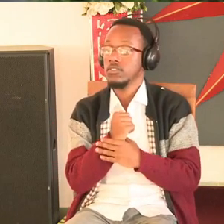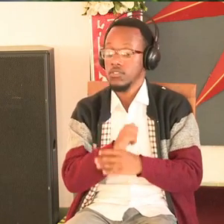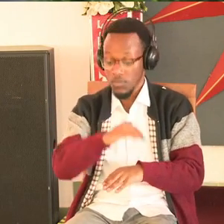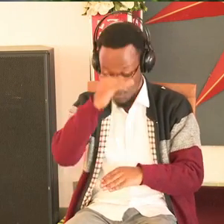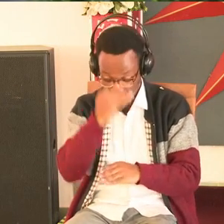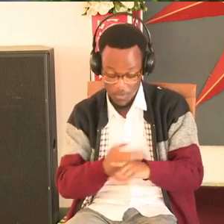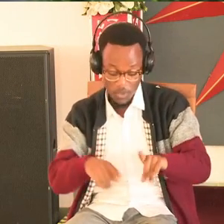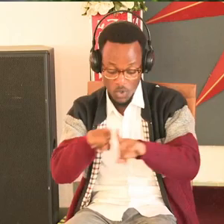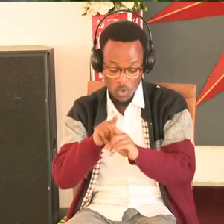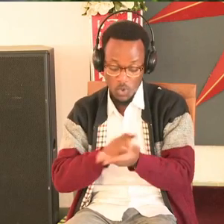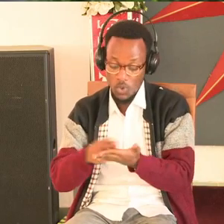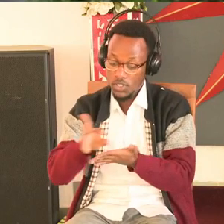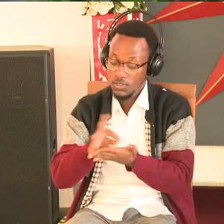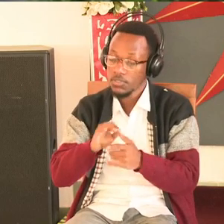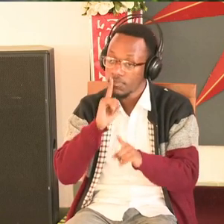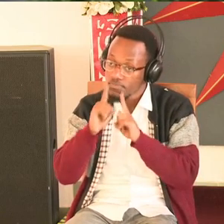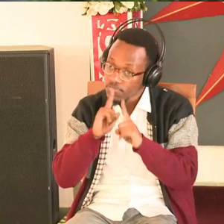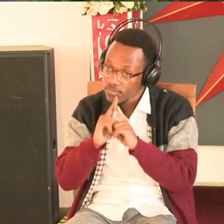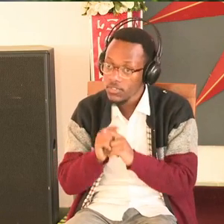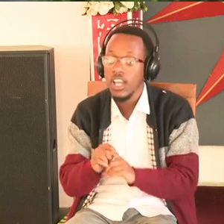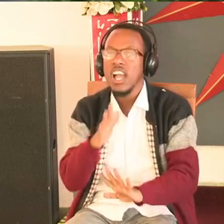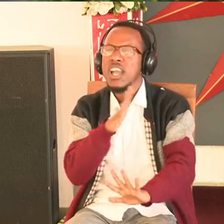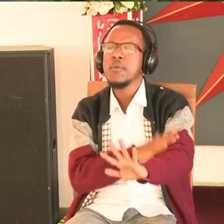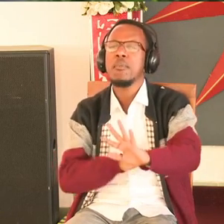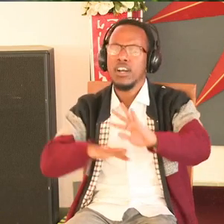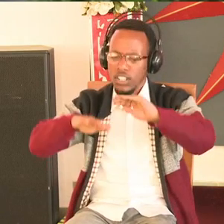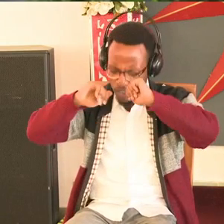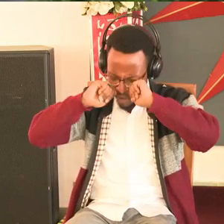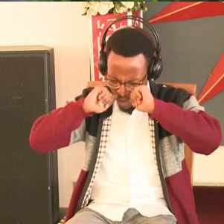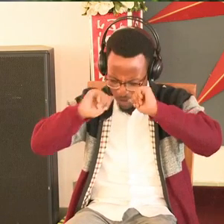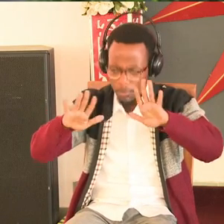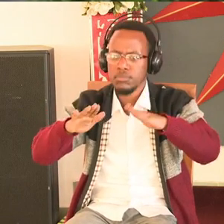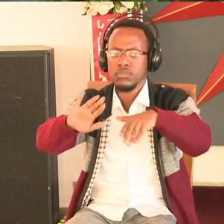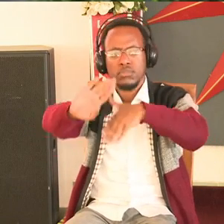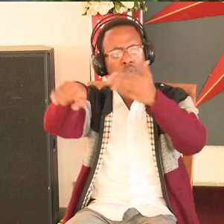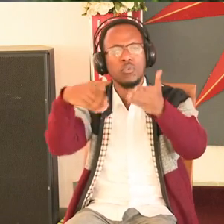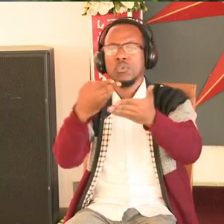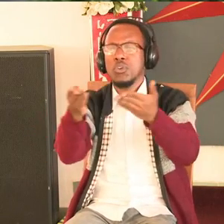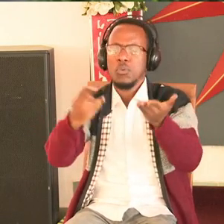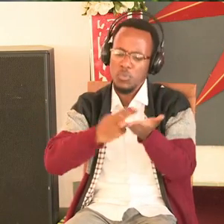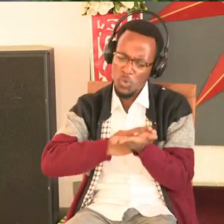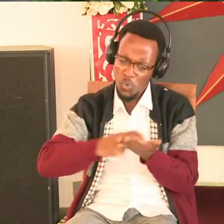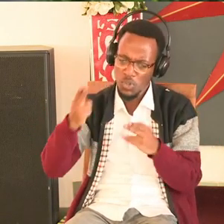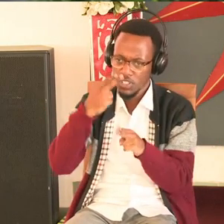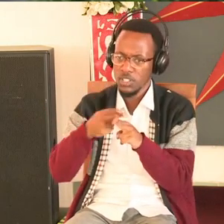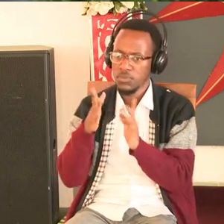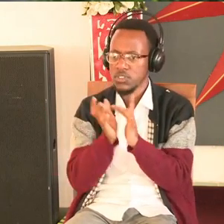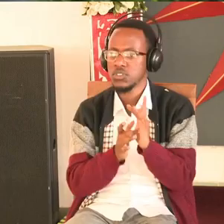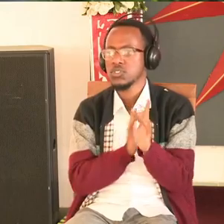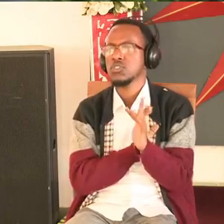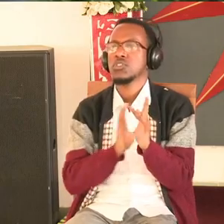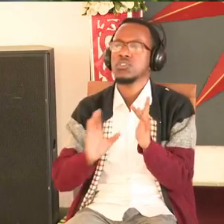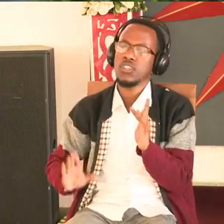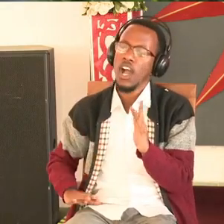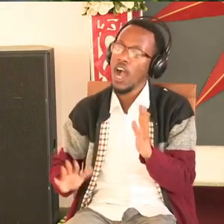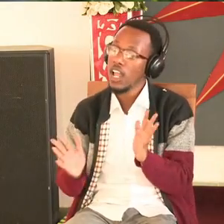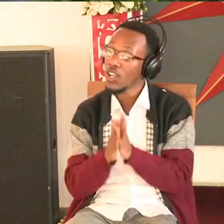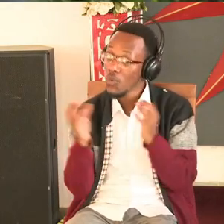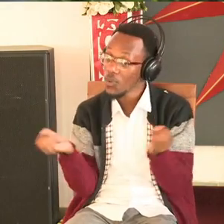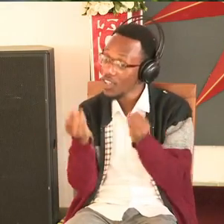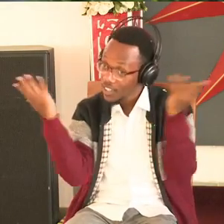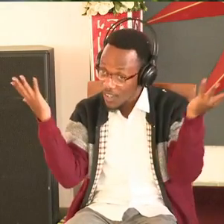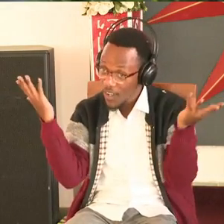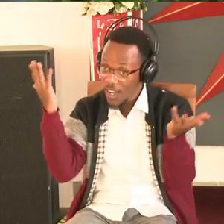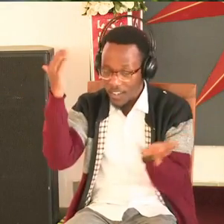nk'uko ibyanditswe bivuga muhabwa umugisha mu izina ryera rya Yesu